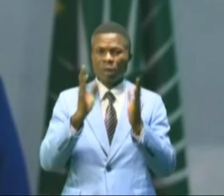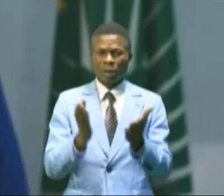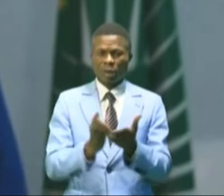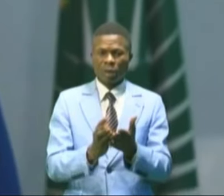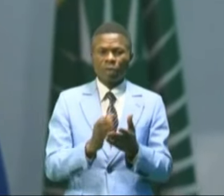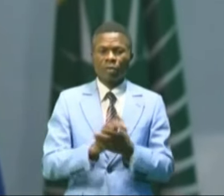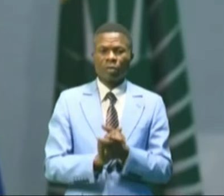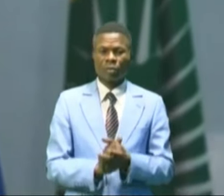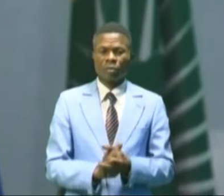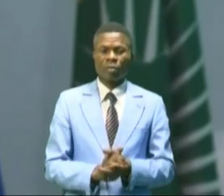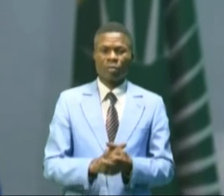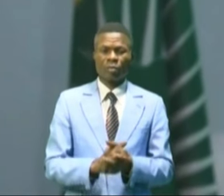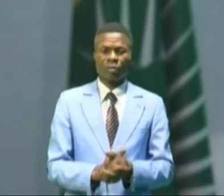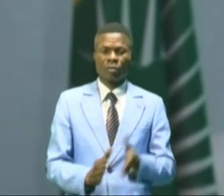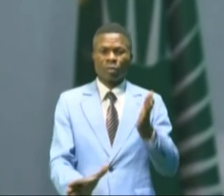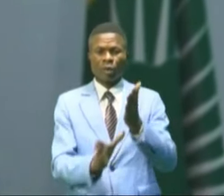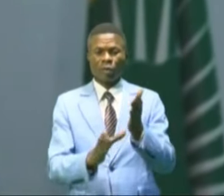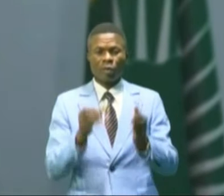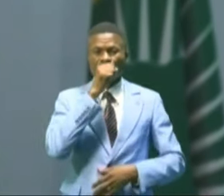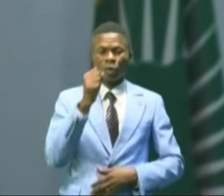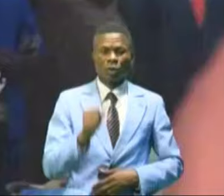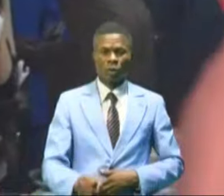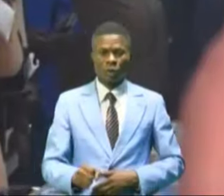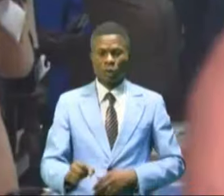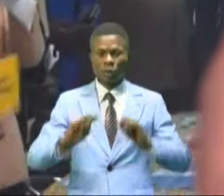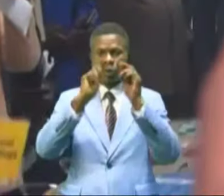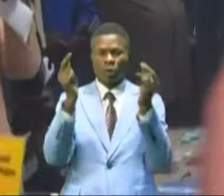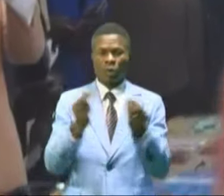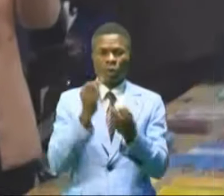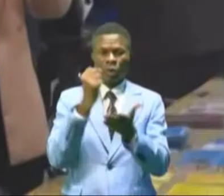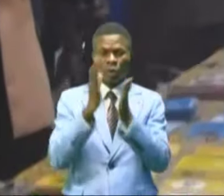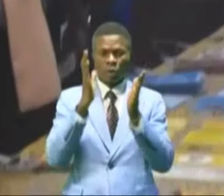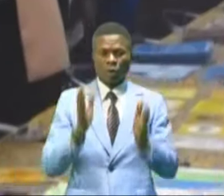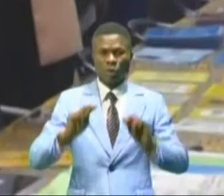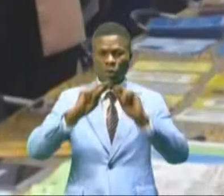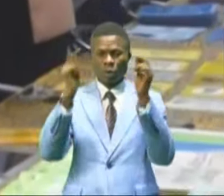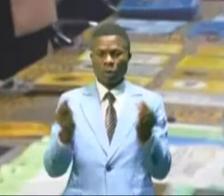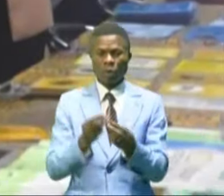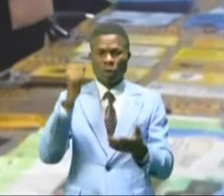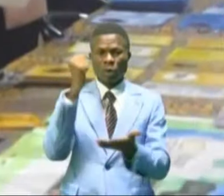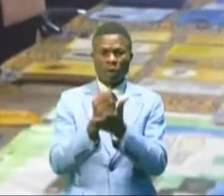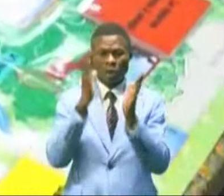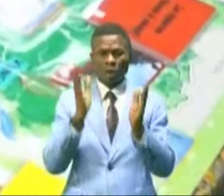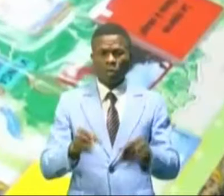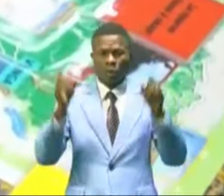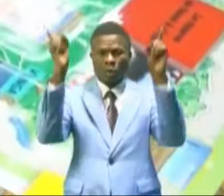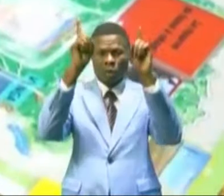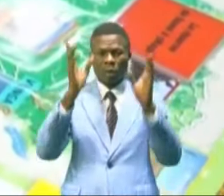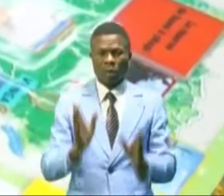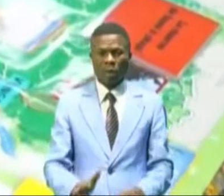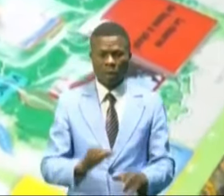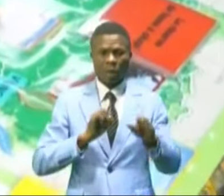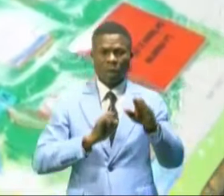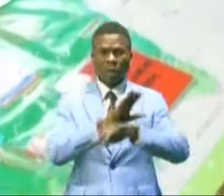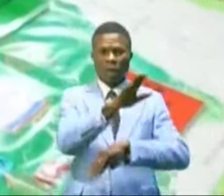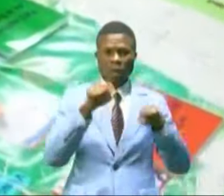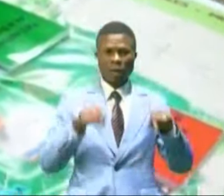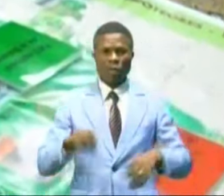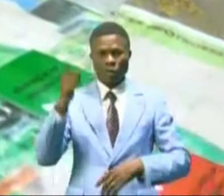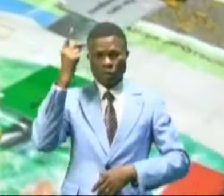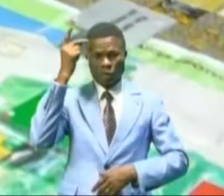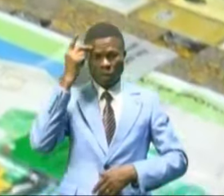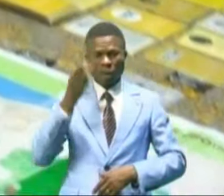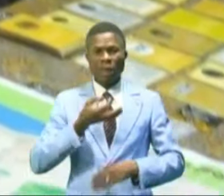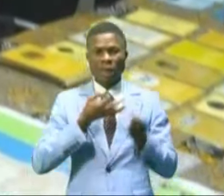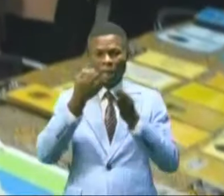Rachidi Agassim, vice-doyen du corps diplomatique et du groupe des ambassadeurs africains accrédités à Kinshasa, a